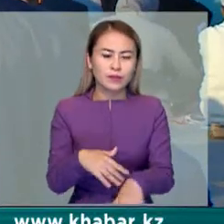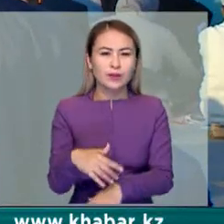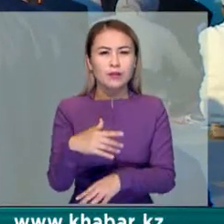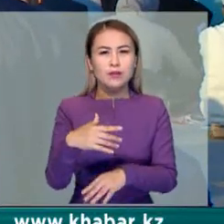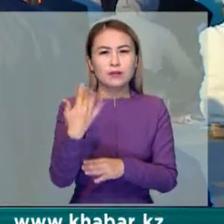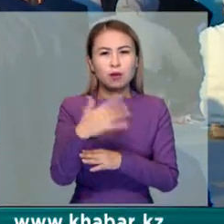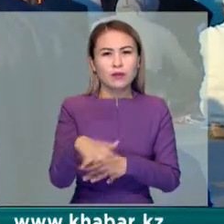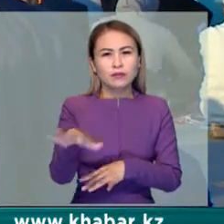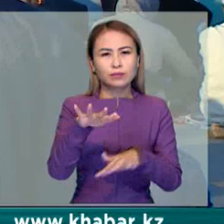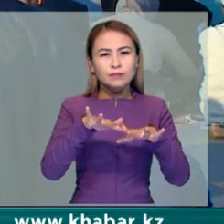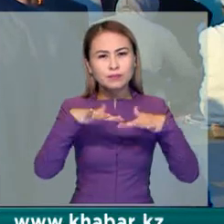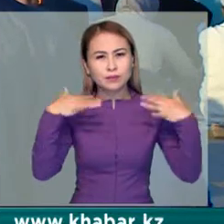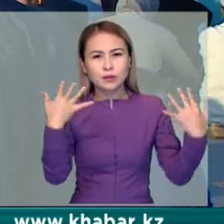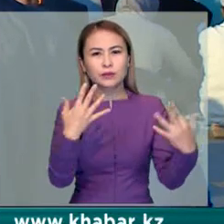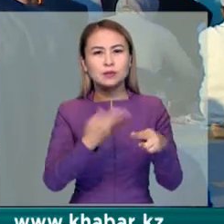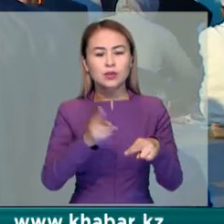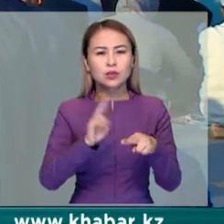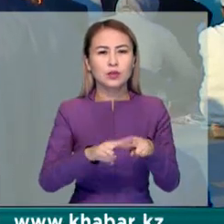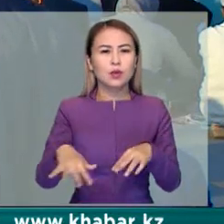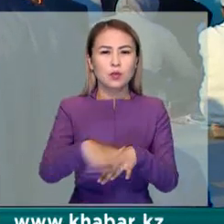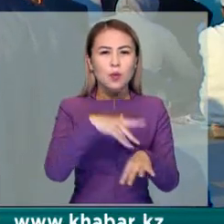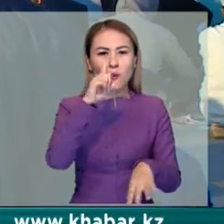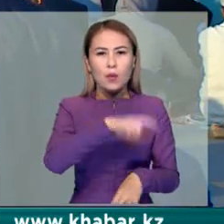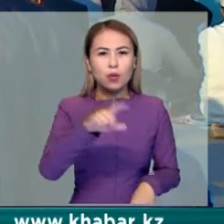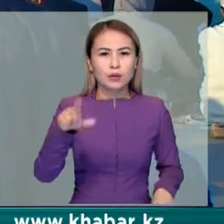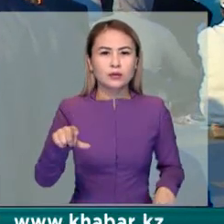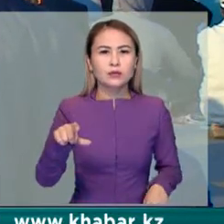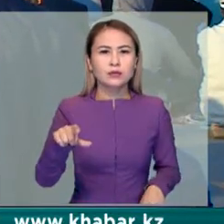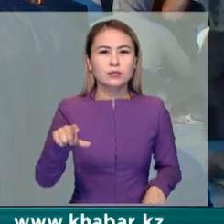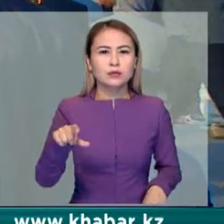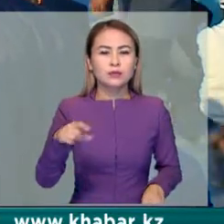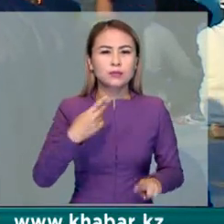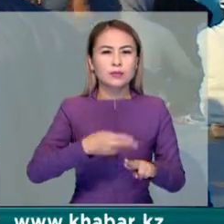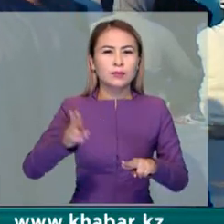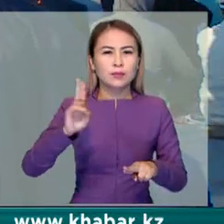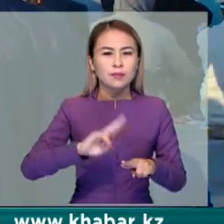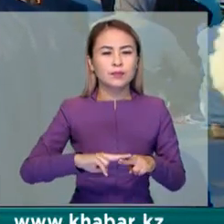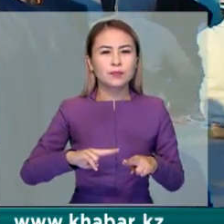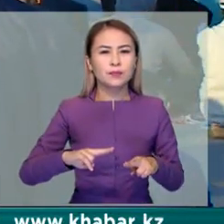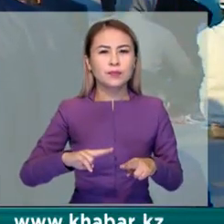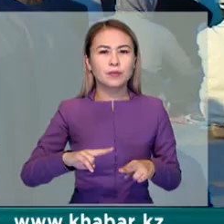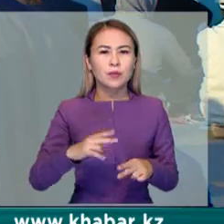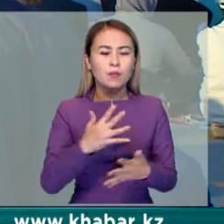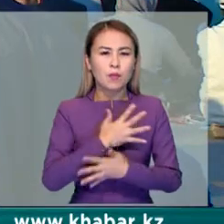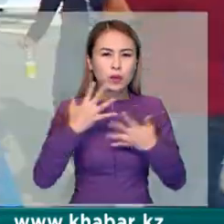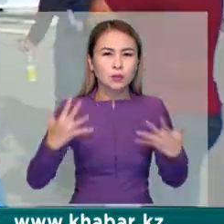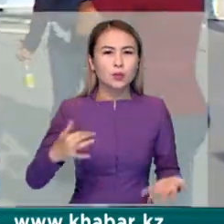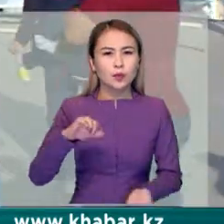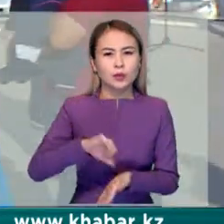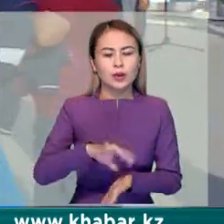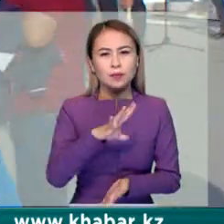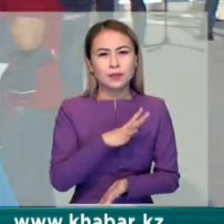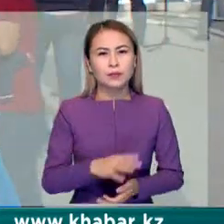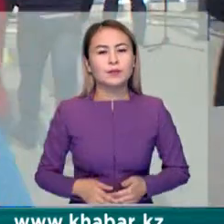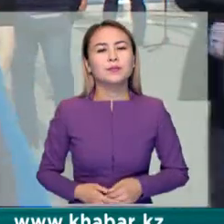барлығы лыға, осының барлығы халықтың бірлікке, дінге, ділге деген үлкен бір көзқарасын білдіреді. Мен қазір